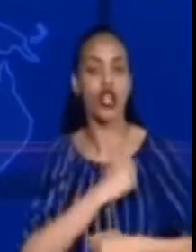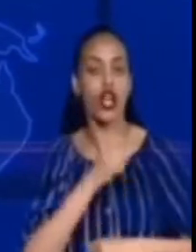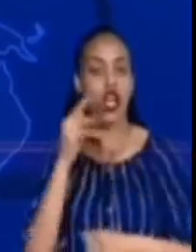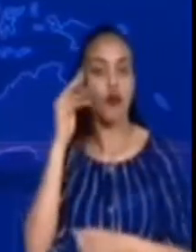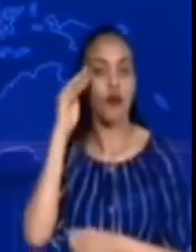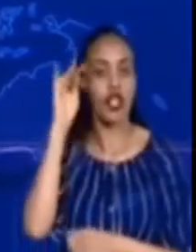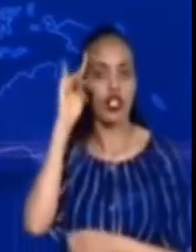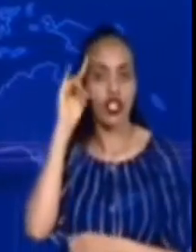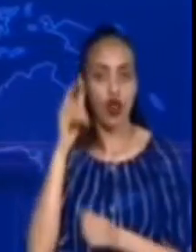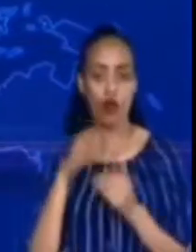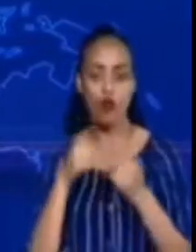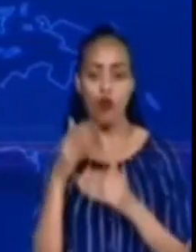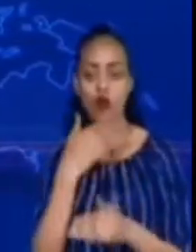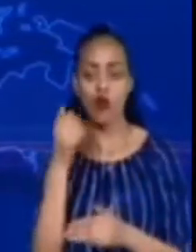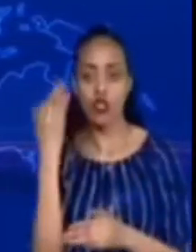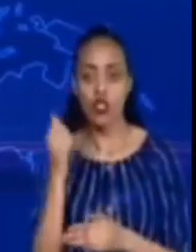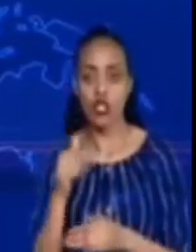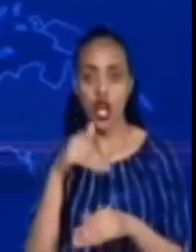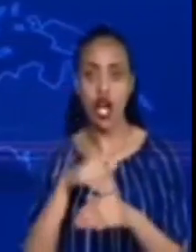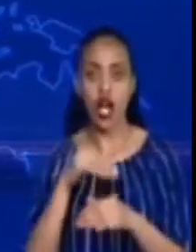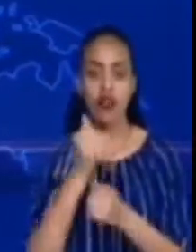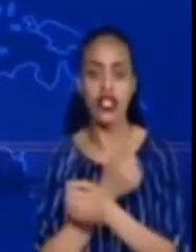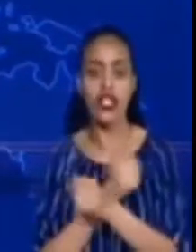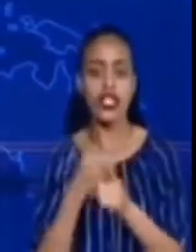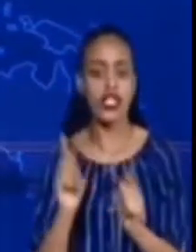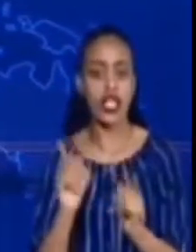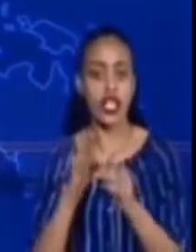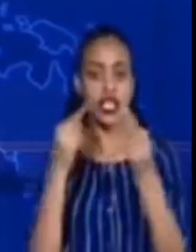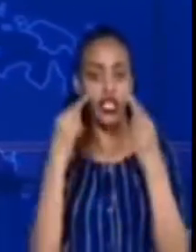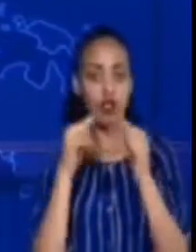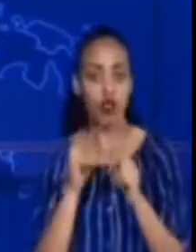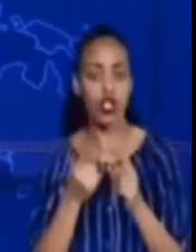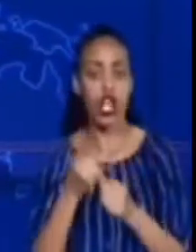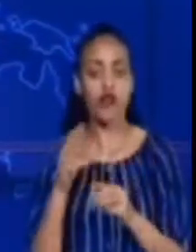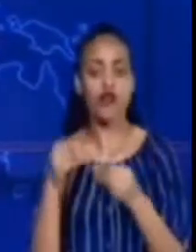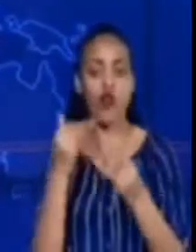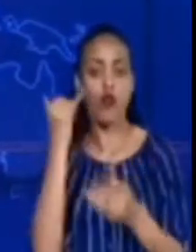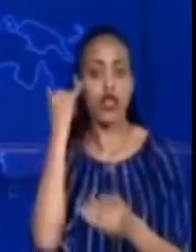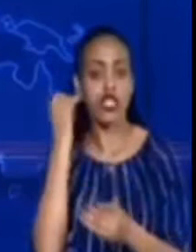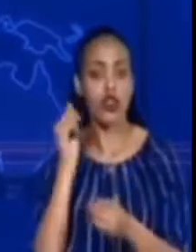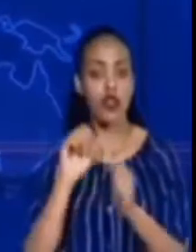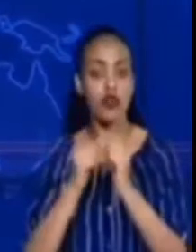የሚፈራ ባሪያ ራሱን ዝቅ ያደረገ ምሁር ነው